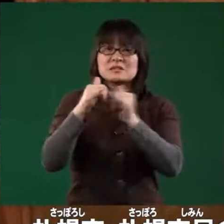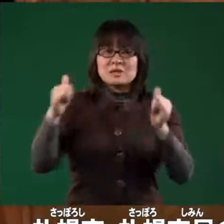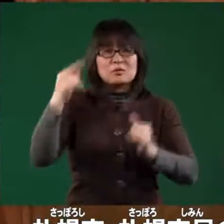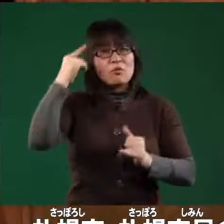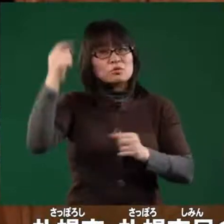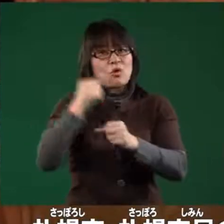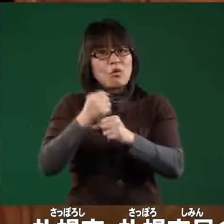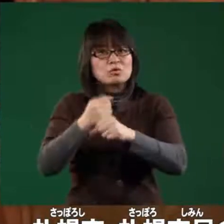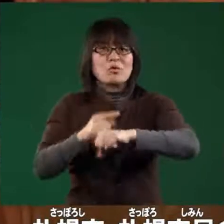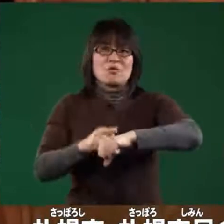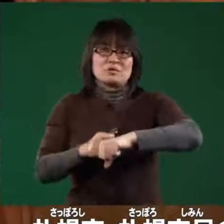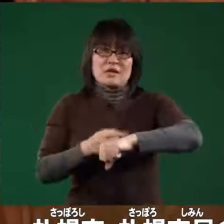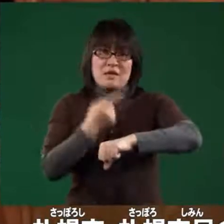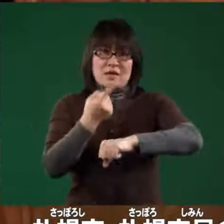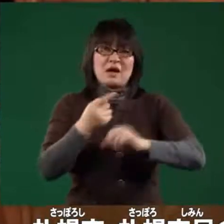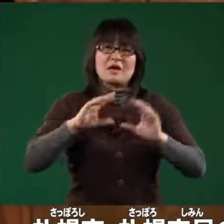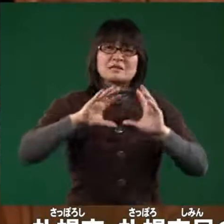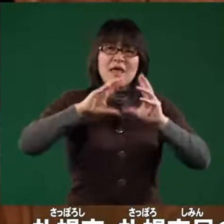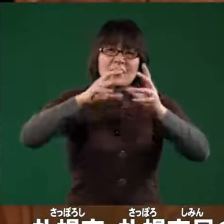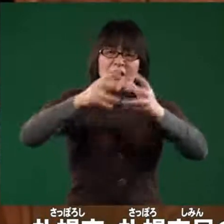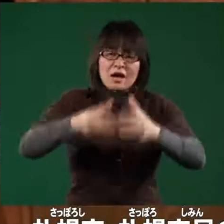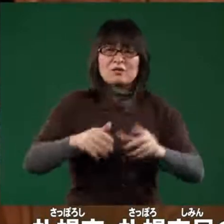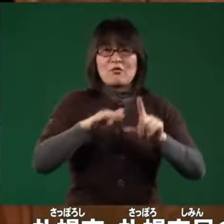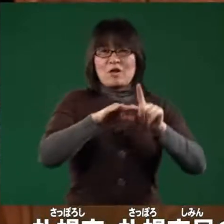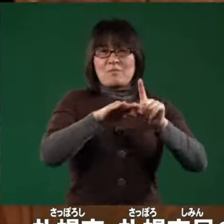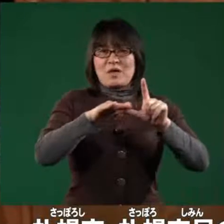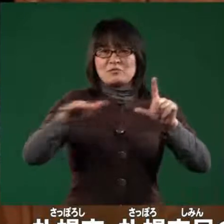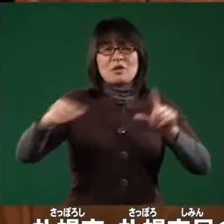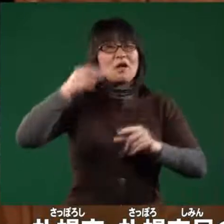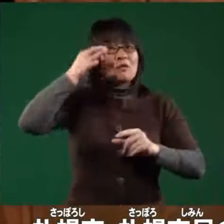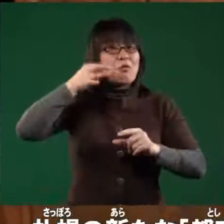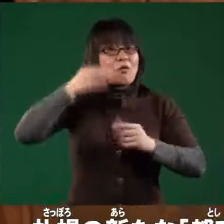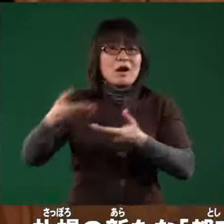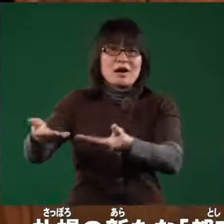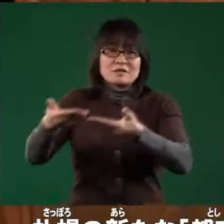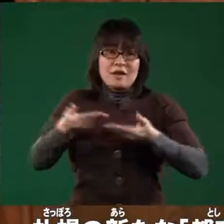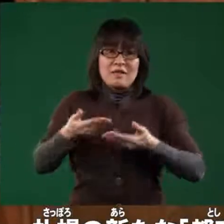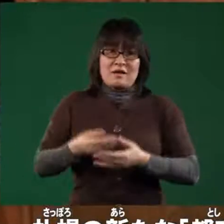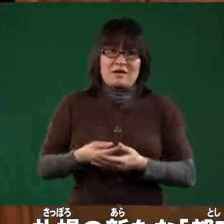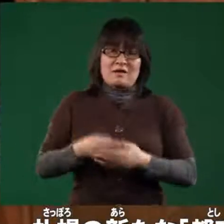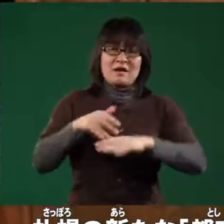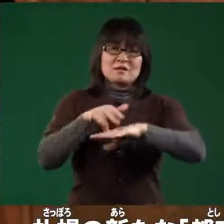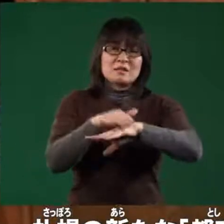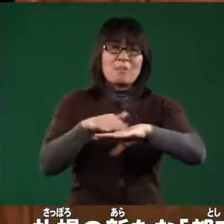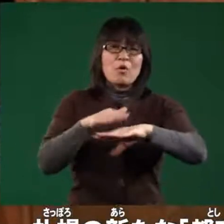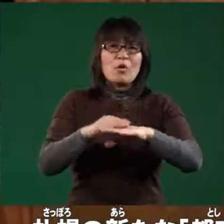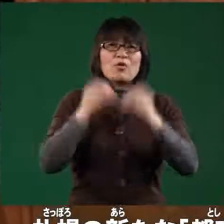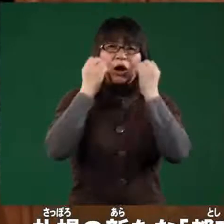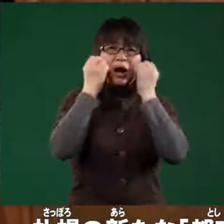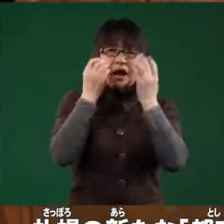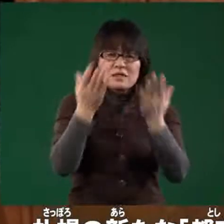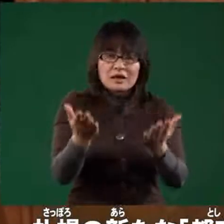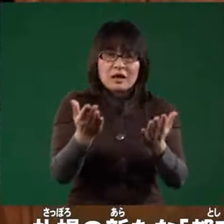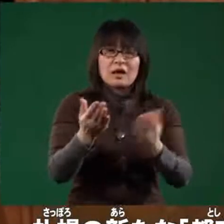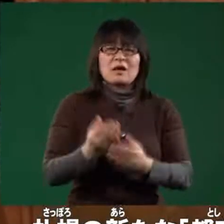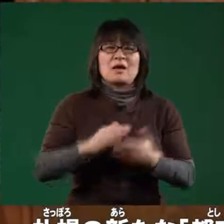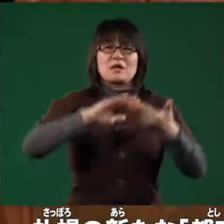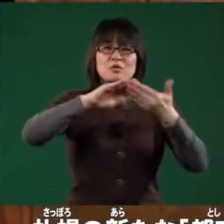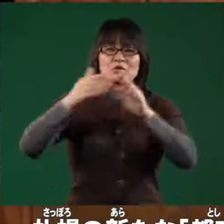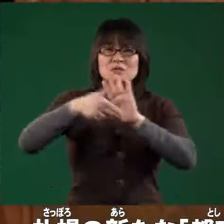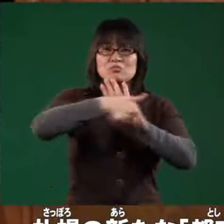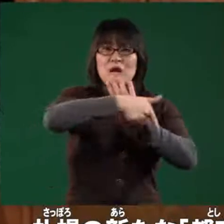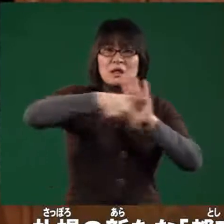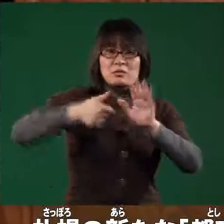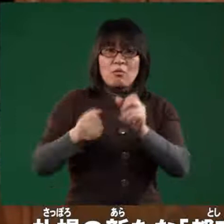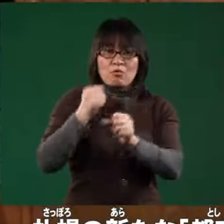創造性が世界レベルで評価をされたものであり、札幌の新たな都市ブランドを形成する